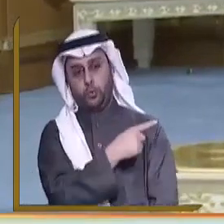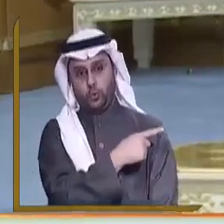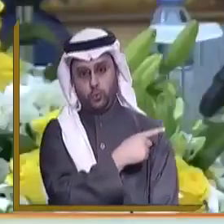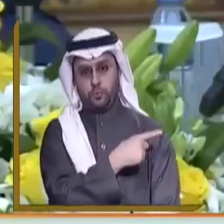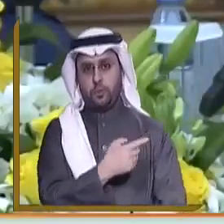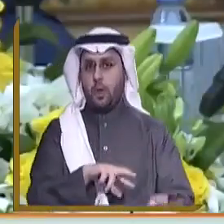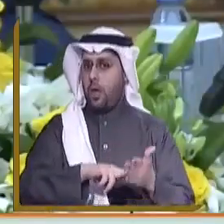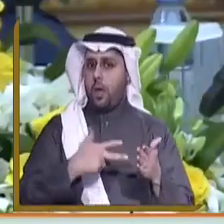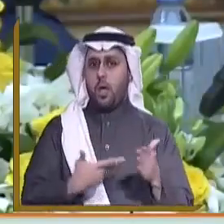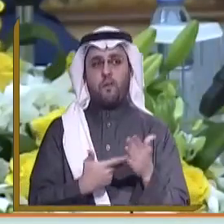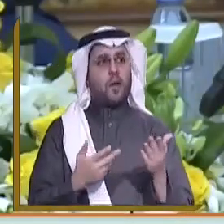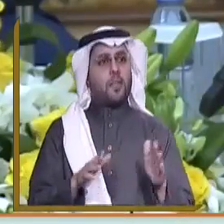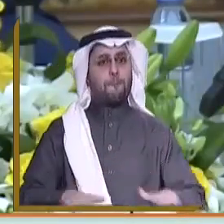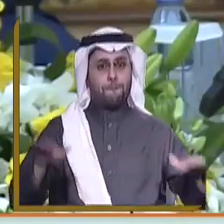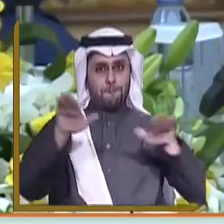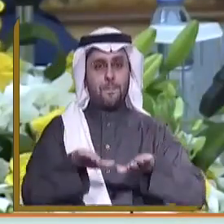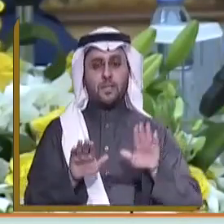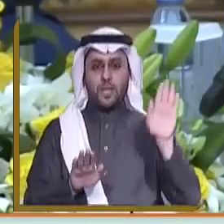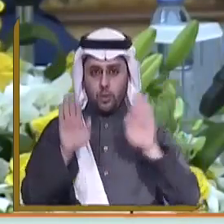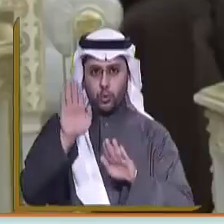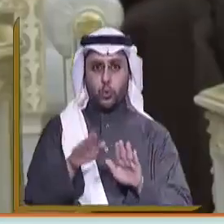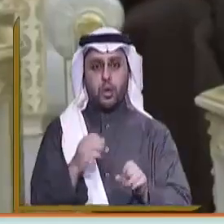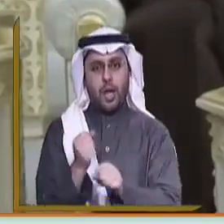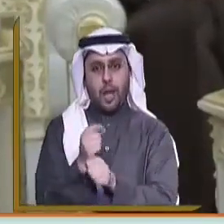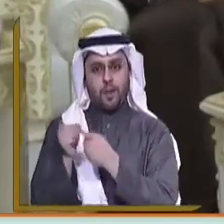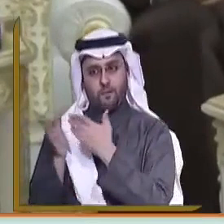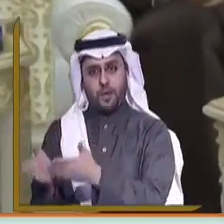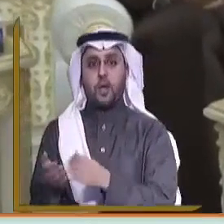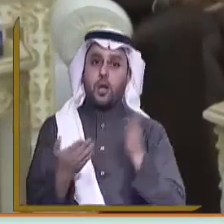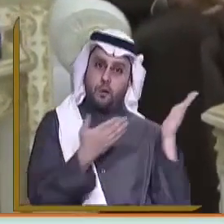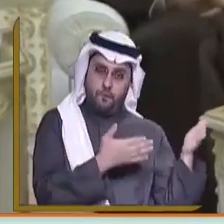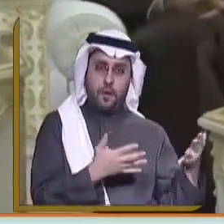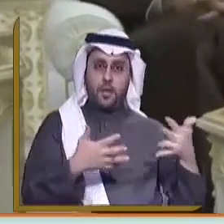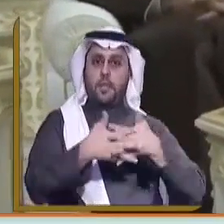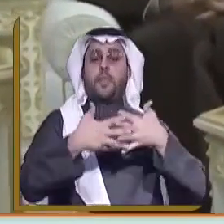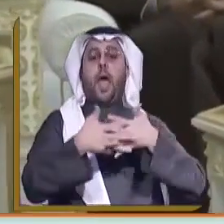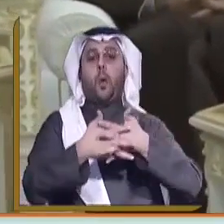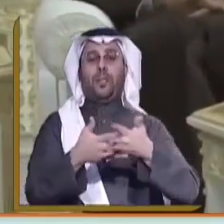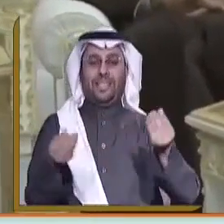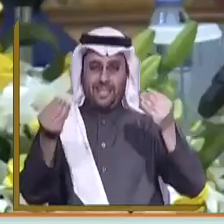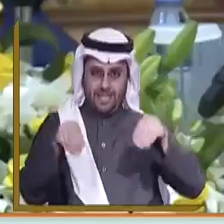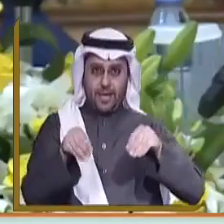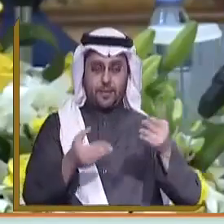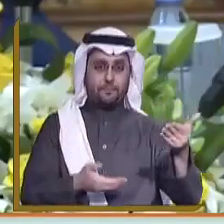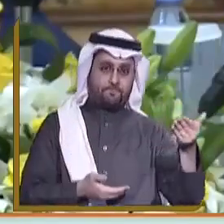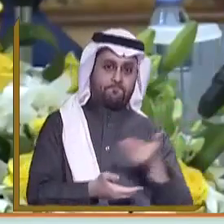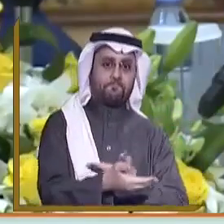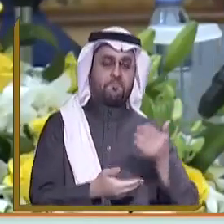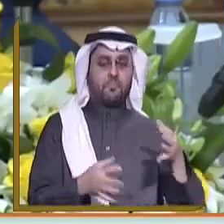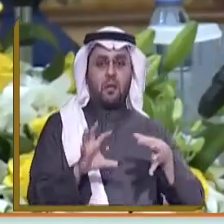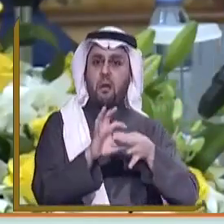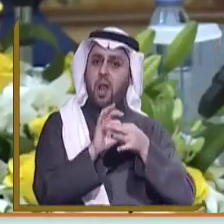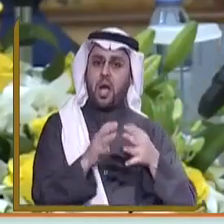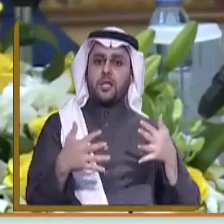الصديقين بما يعزز العمل الثنائي المشترك بين بينهما في مختلف المجالات كما تم استعراض علاقات